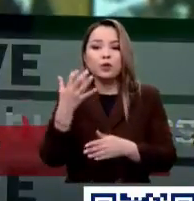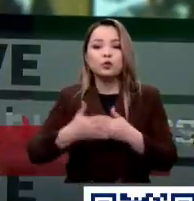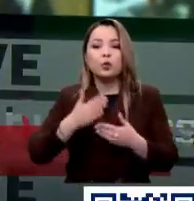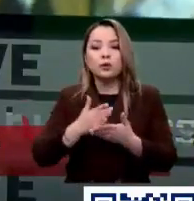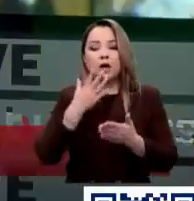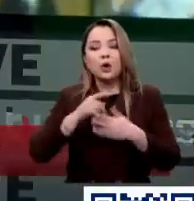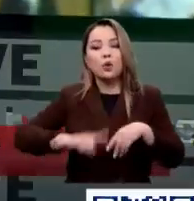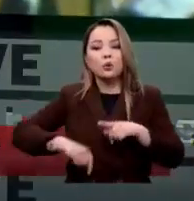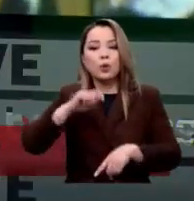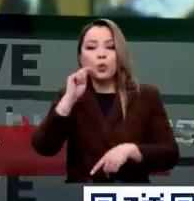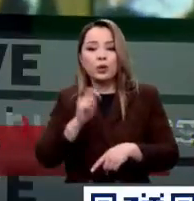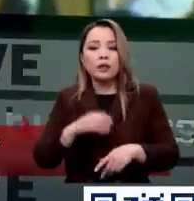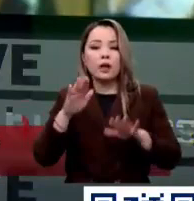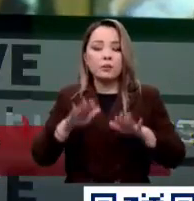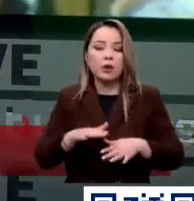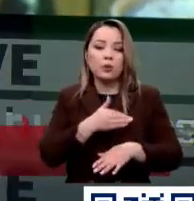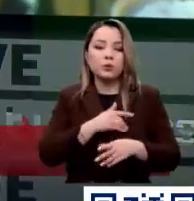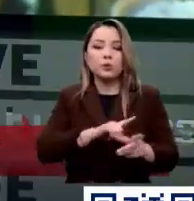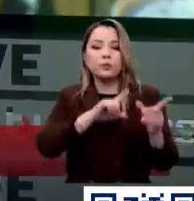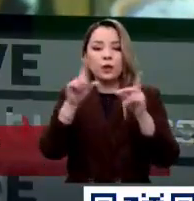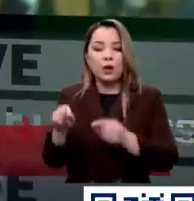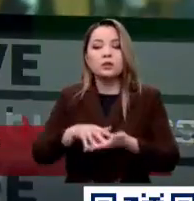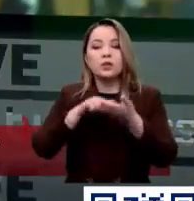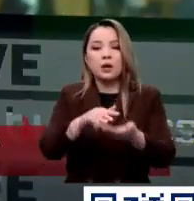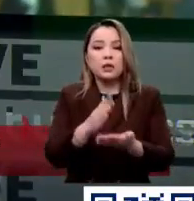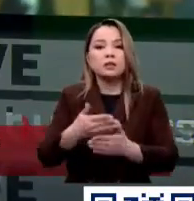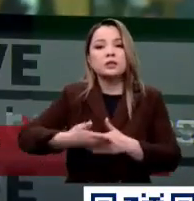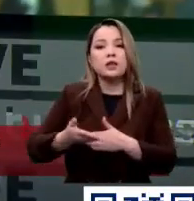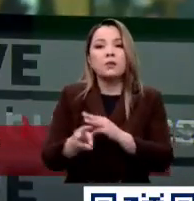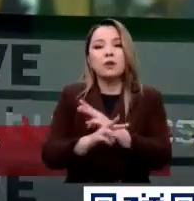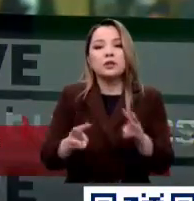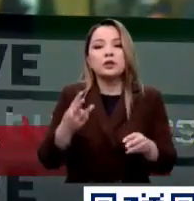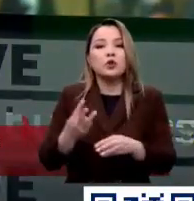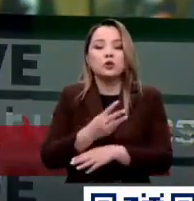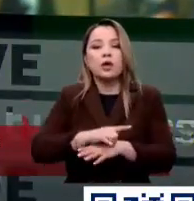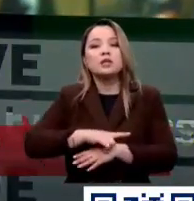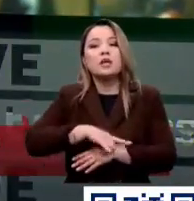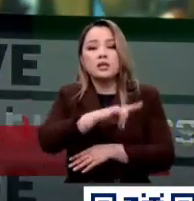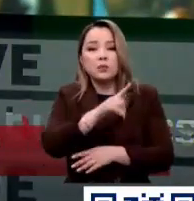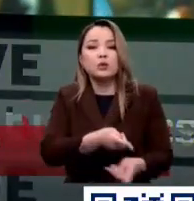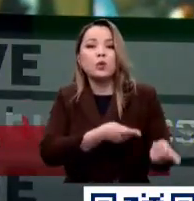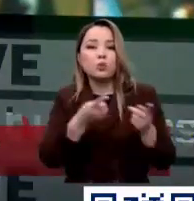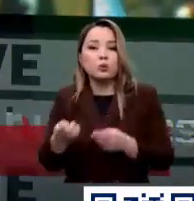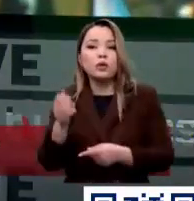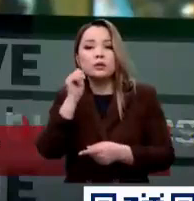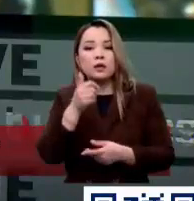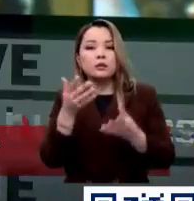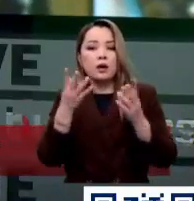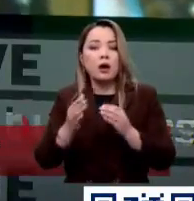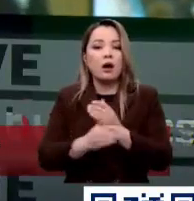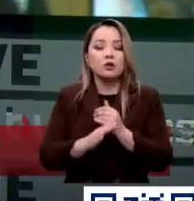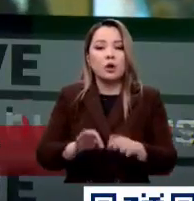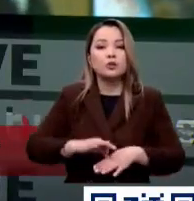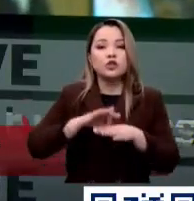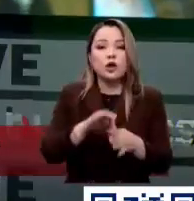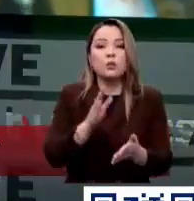отандасымыз Украинадан кетуге өтініш білдірген. Сыртқы істер министрлігі оларды 3 рейспен көшірмек. Алғашқы легі ертең Атырауға жеткізілуі